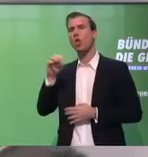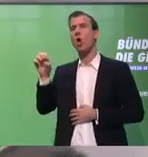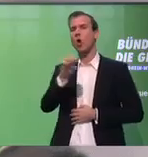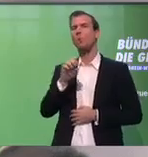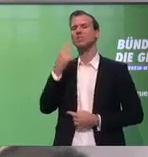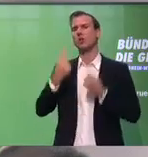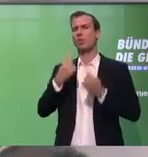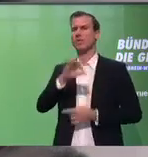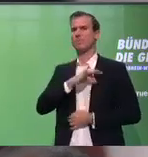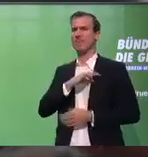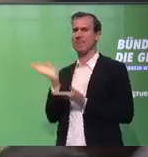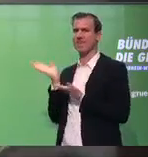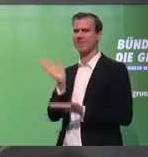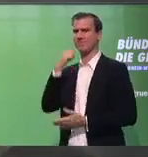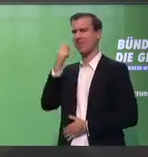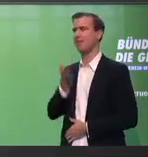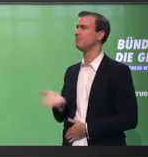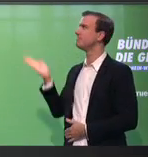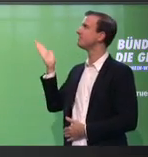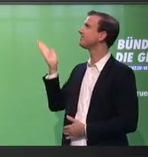Grünen Partei. Film ab!